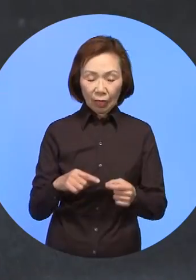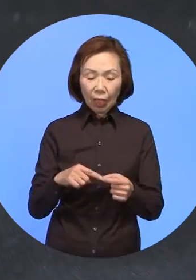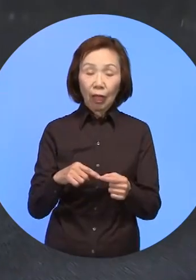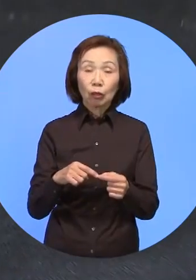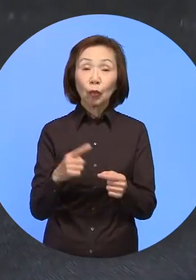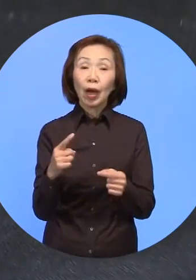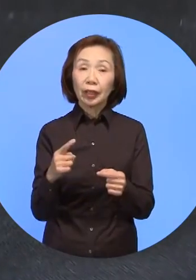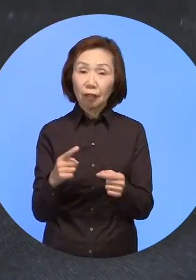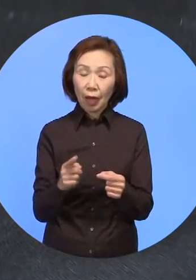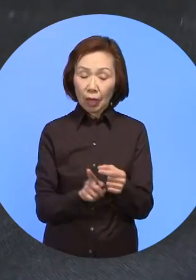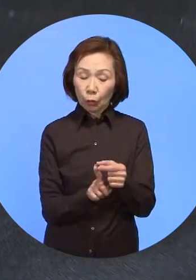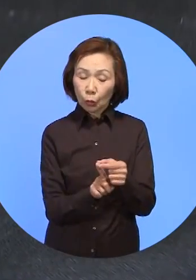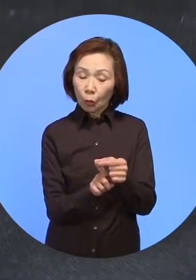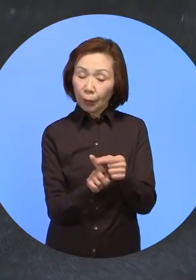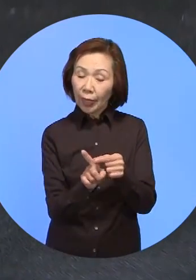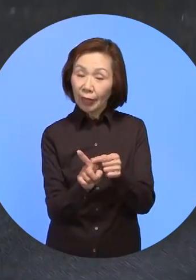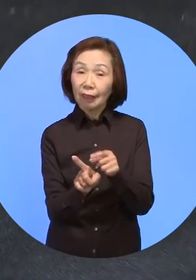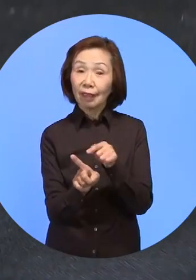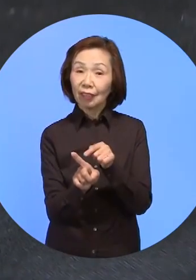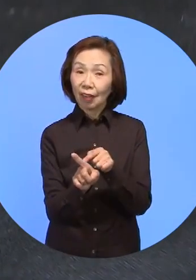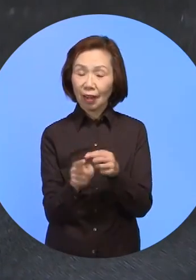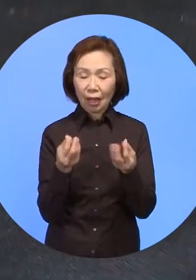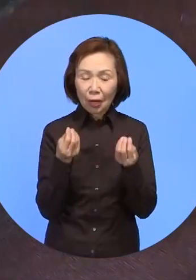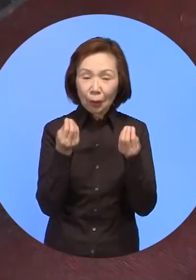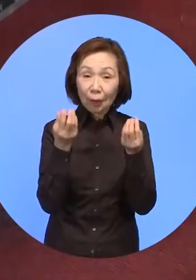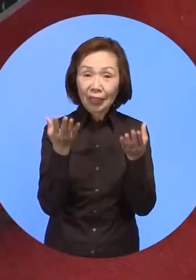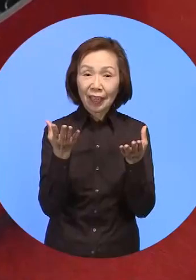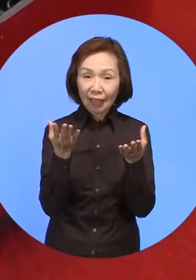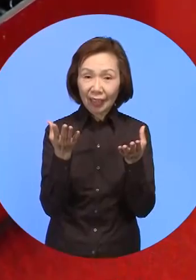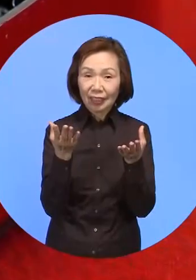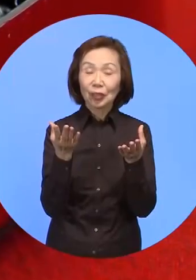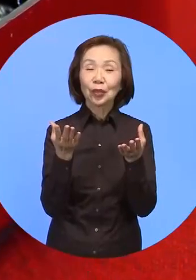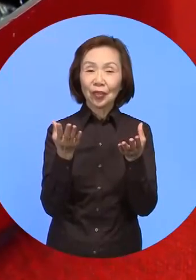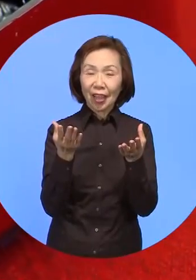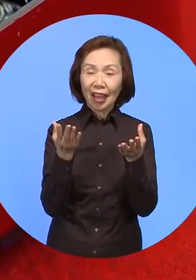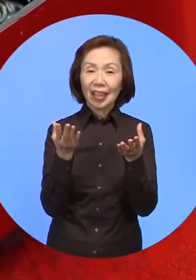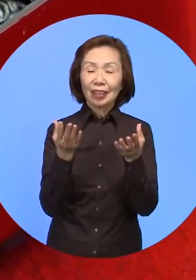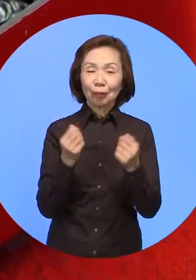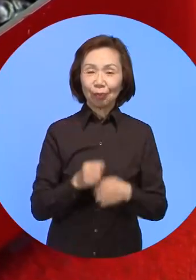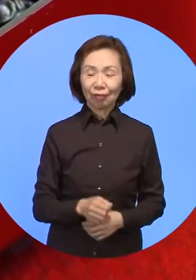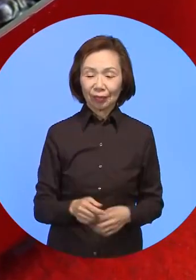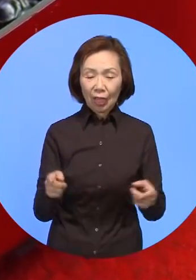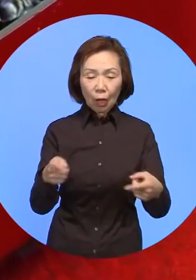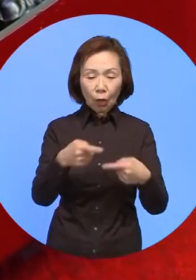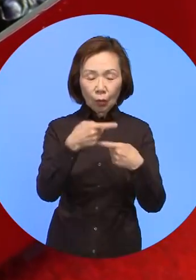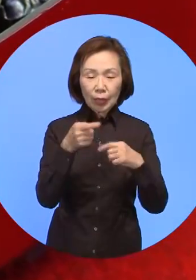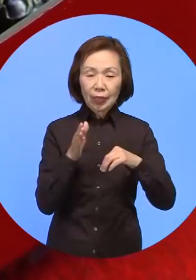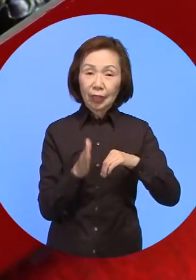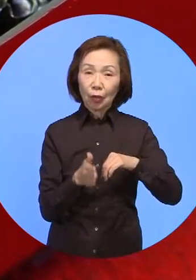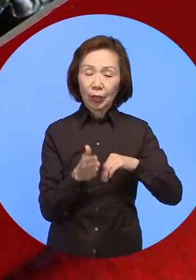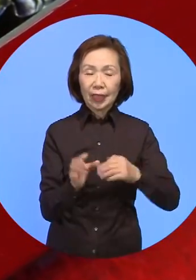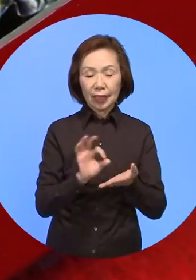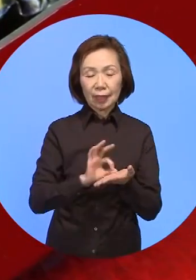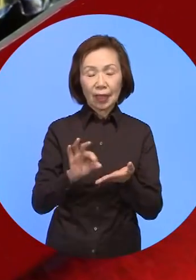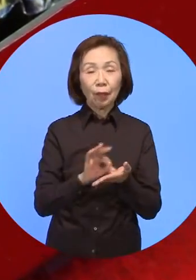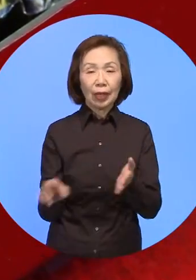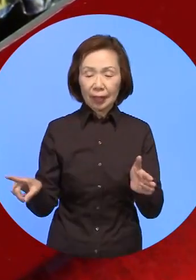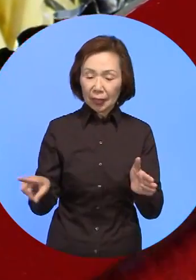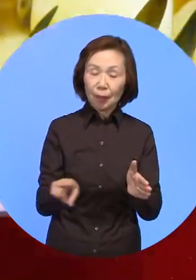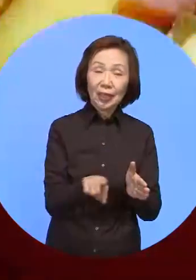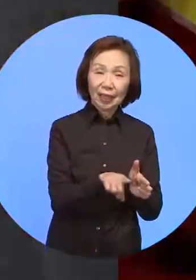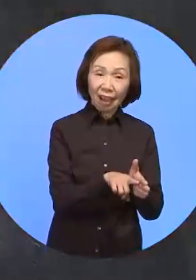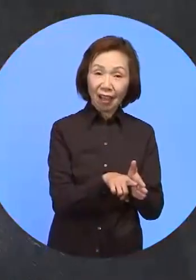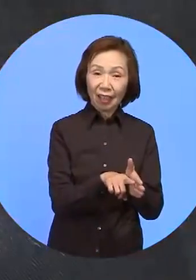クワイは芽が出ている姿からおめでたい、芽が出ると縁起が担がれおせち料理に使われてきました